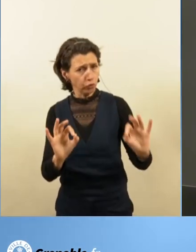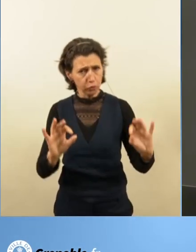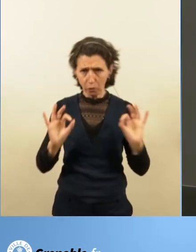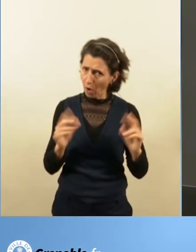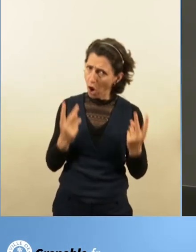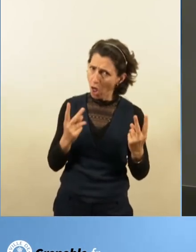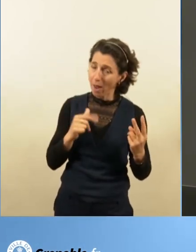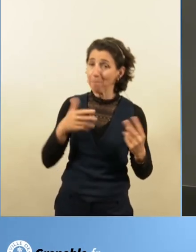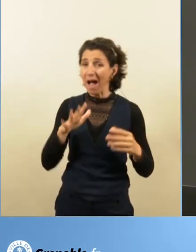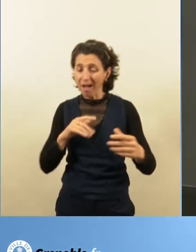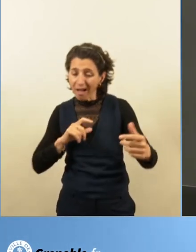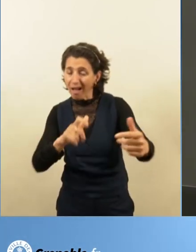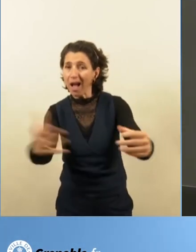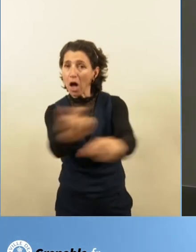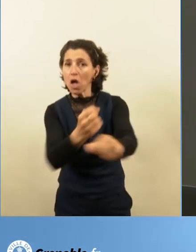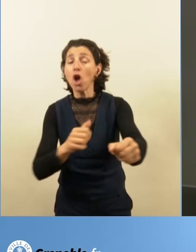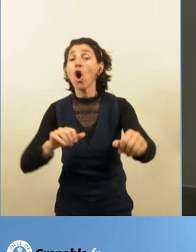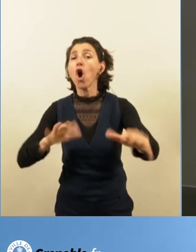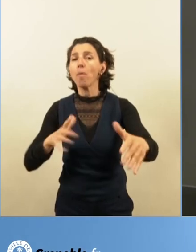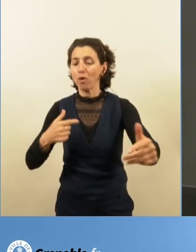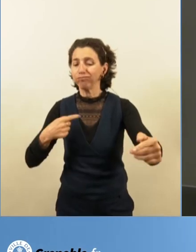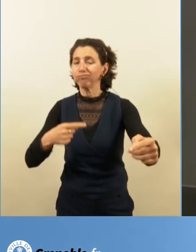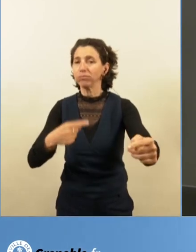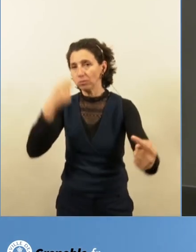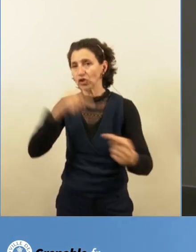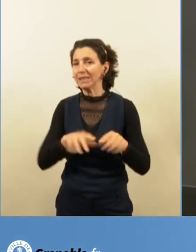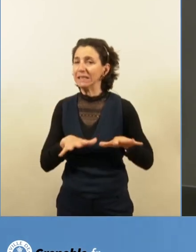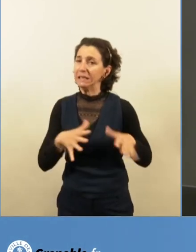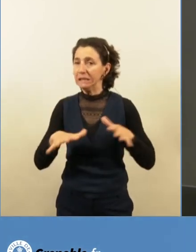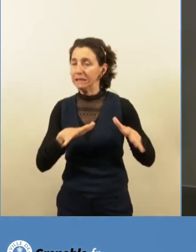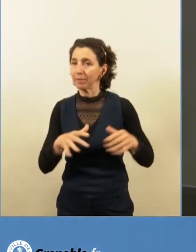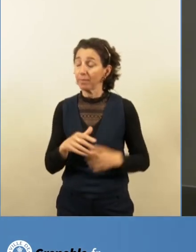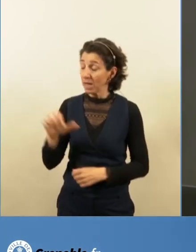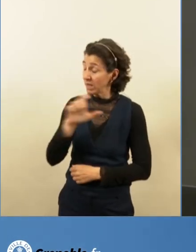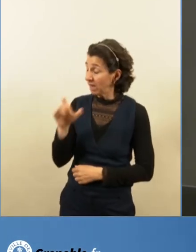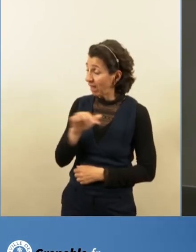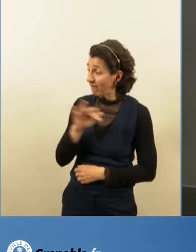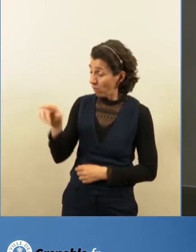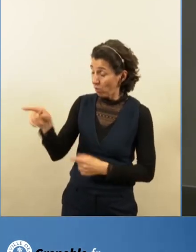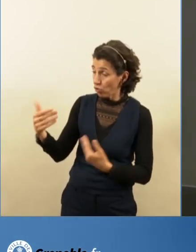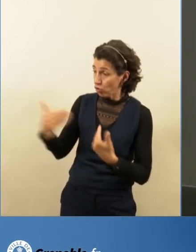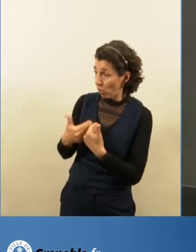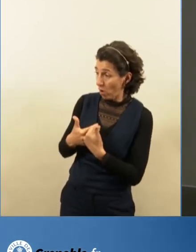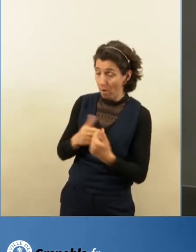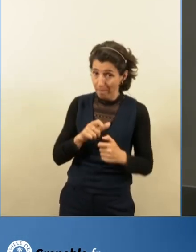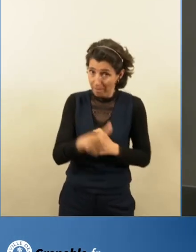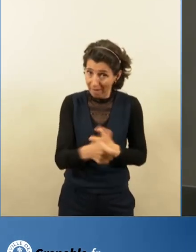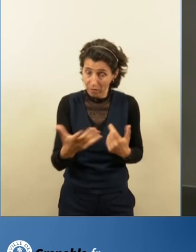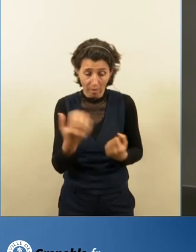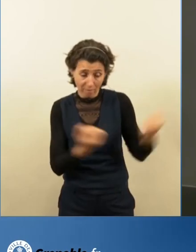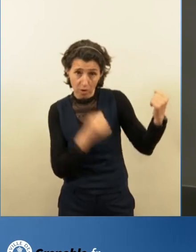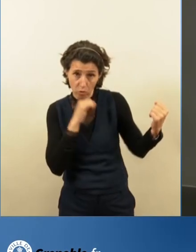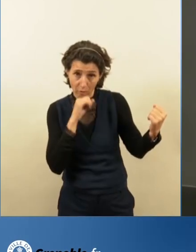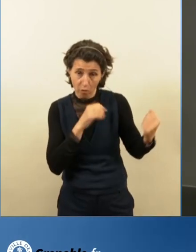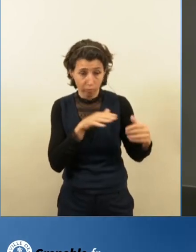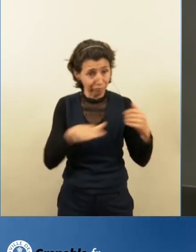discutables la ZFE que vous souhaitez va entraîner des interdictions de circuler pour les véhicules les plus anciens